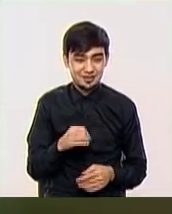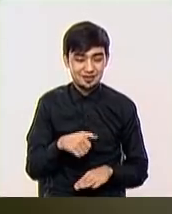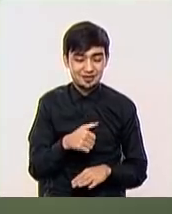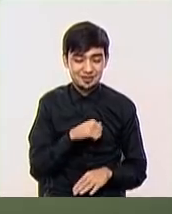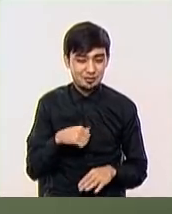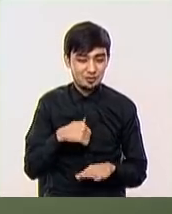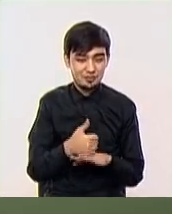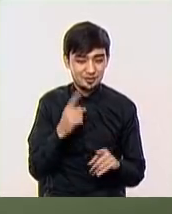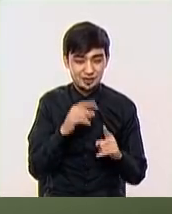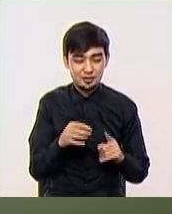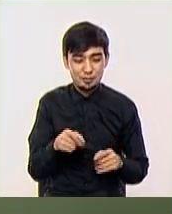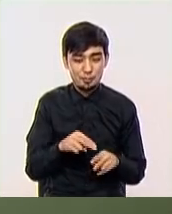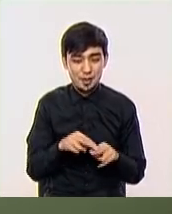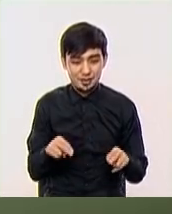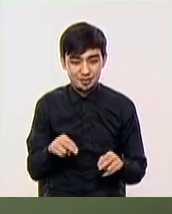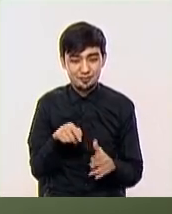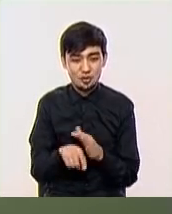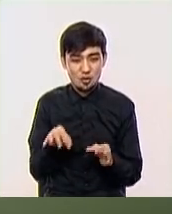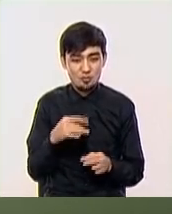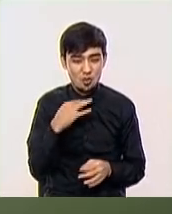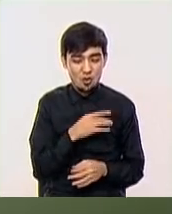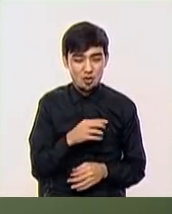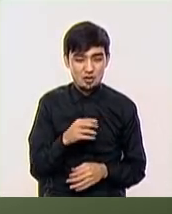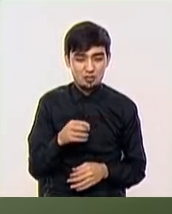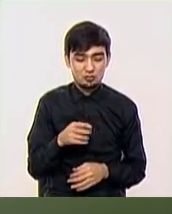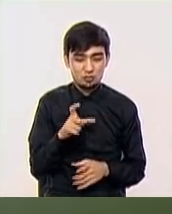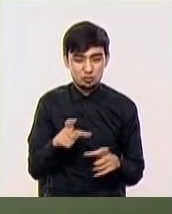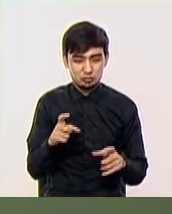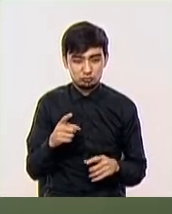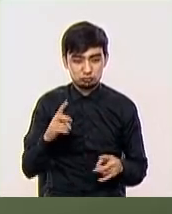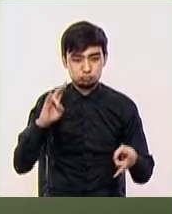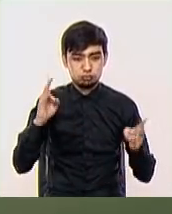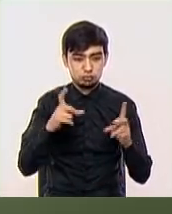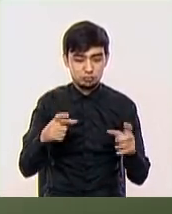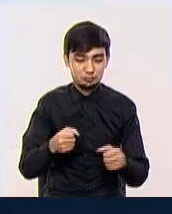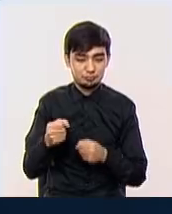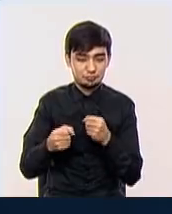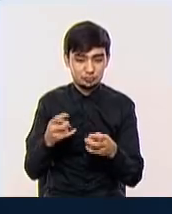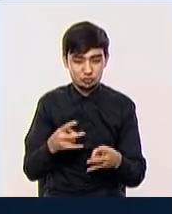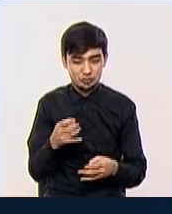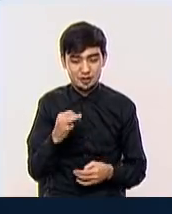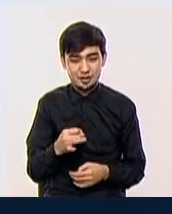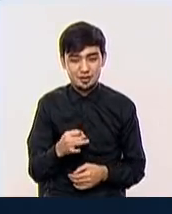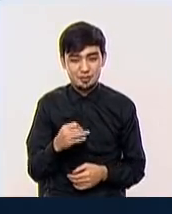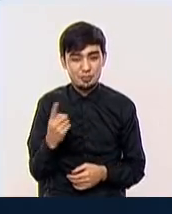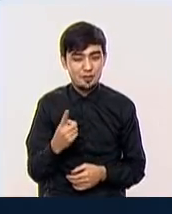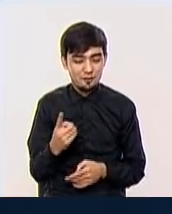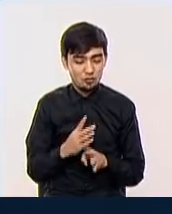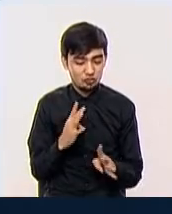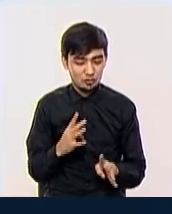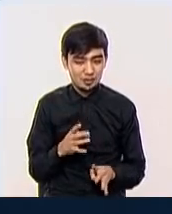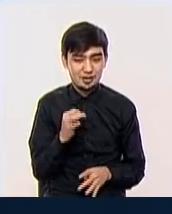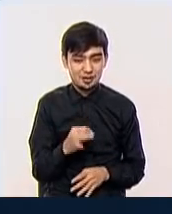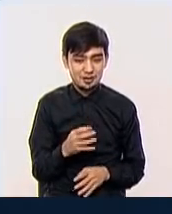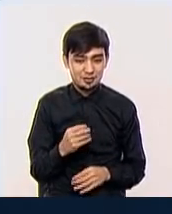мына партияға партияның ішінде көп мына белсенді танымал адамдарды алу керек деп ойлаймын. Сол енді бір ол бірінші